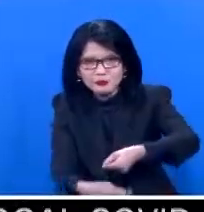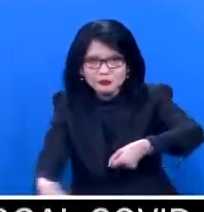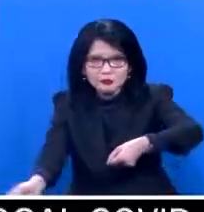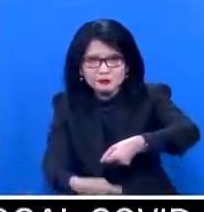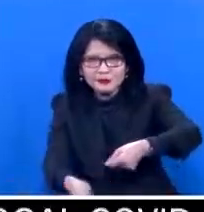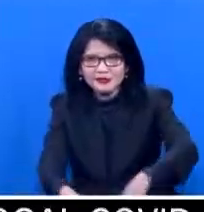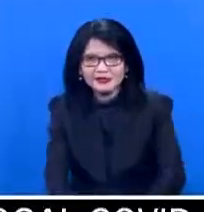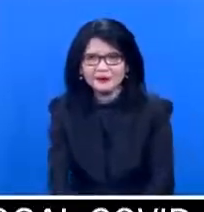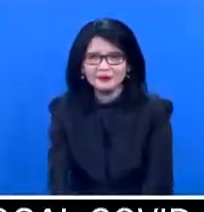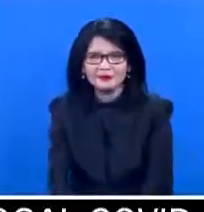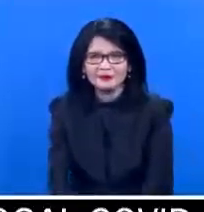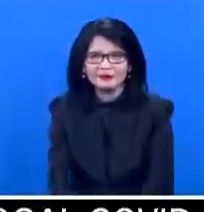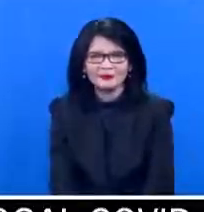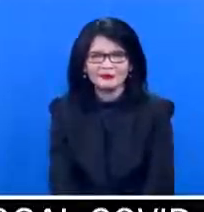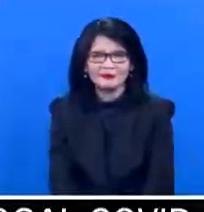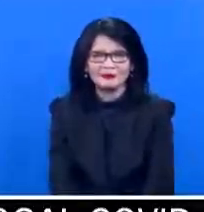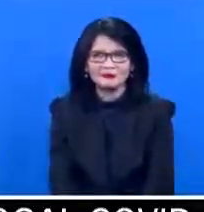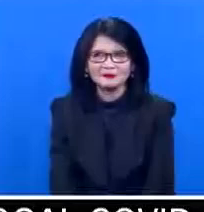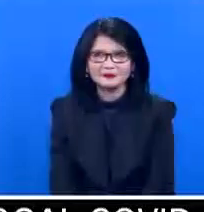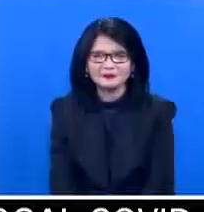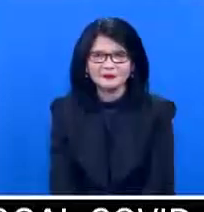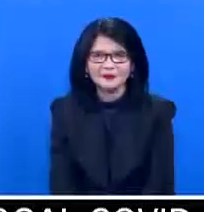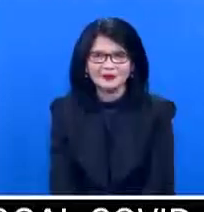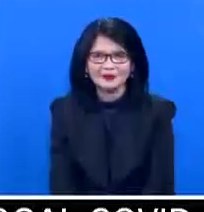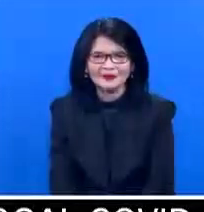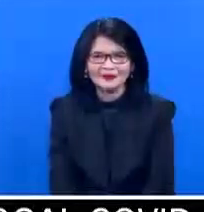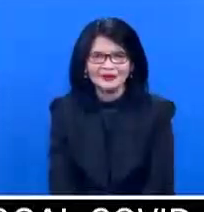Ya Pak, nanti berarti 30 ikat apa ya?